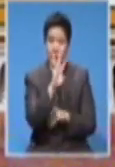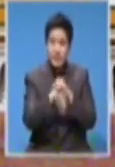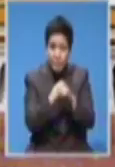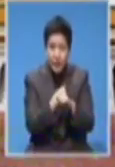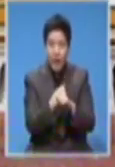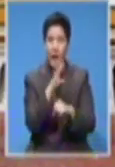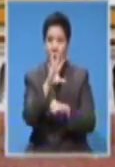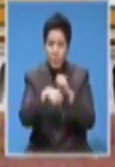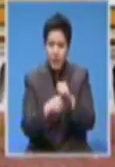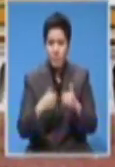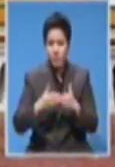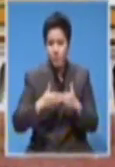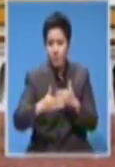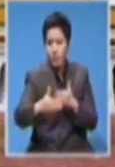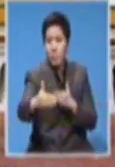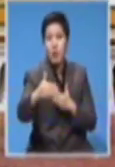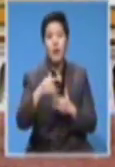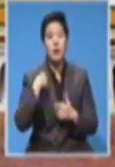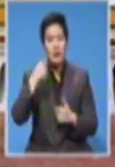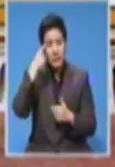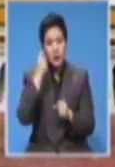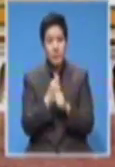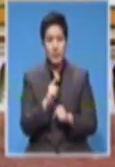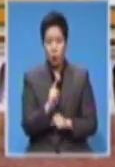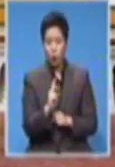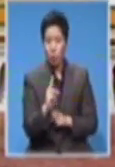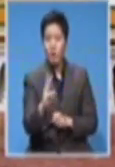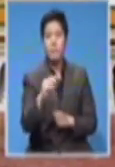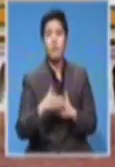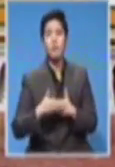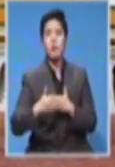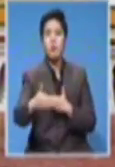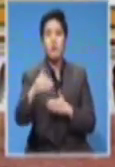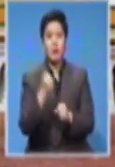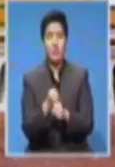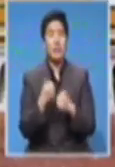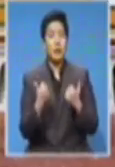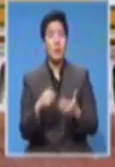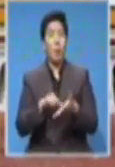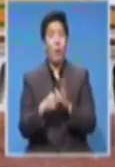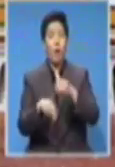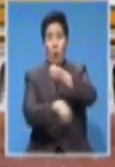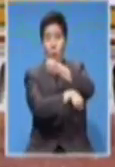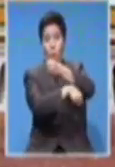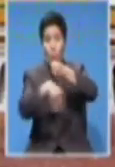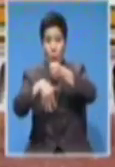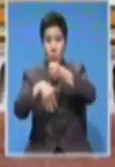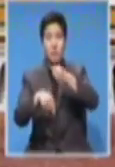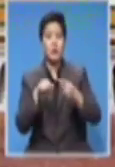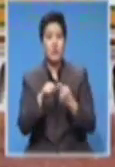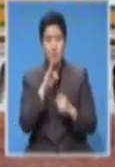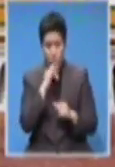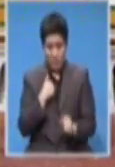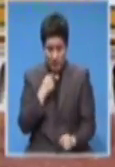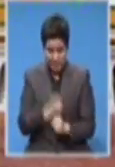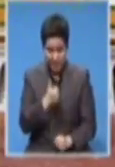5ปีแล้วแต่5 5 5นั่นแหละระยะ1 2 3เค้าน่ะไปตรงโน้นนะเพราะฉะนั้นไอ้เรื่องของโครงสร้างต่างๆเนี่ยถ้าผมทำได้